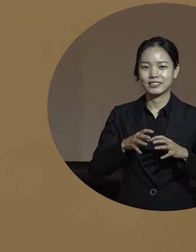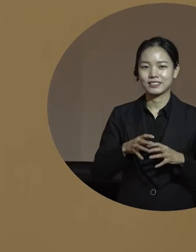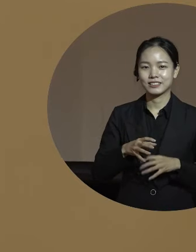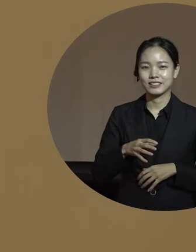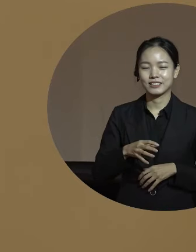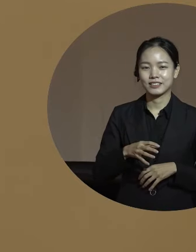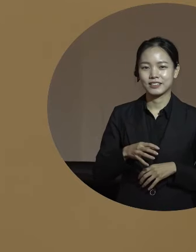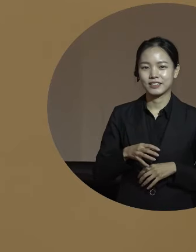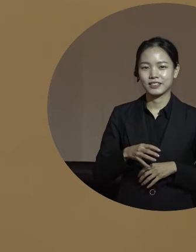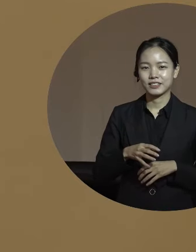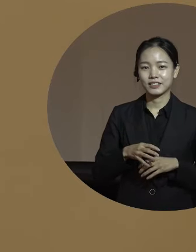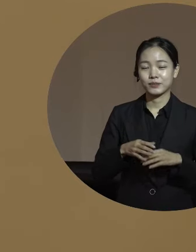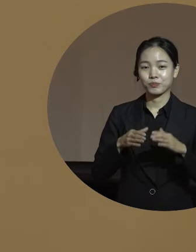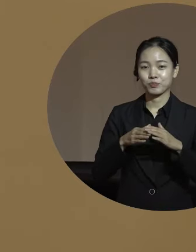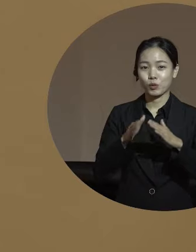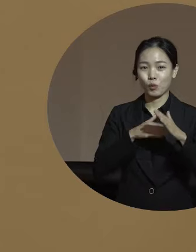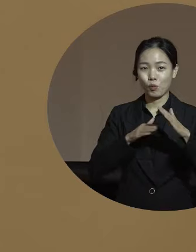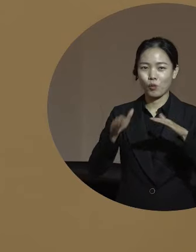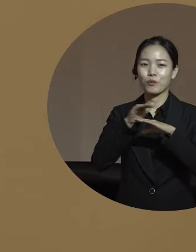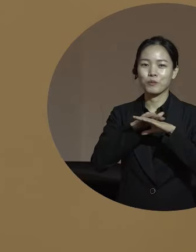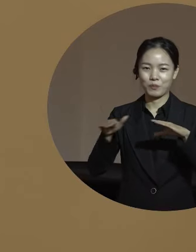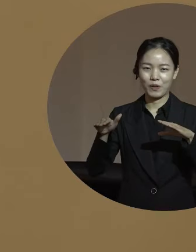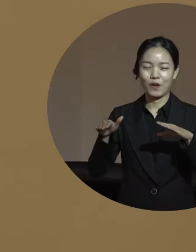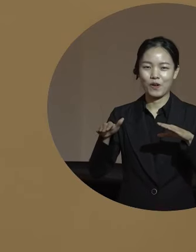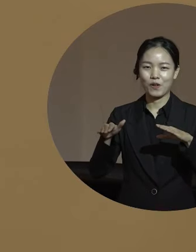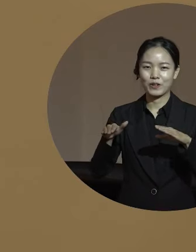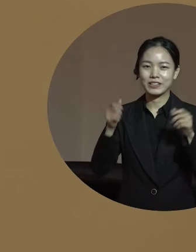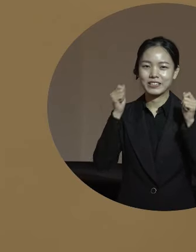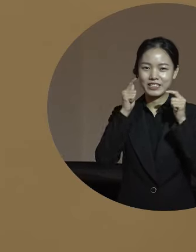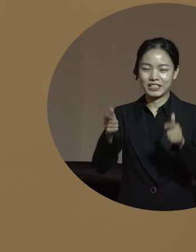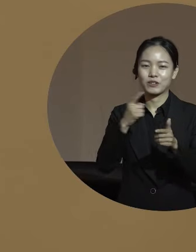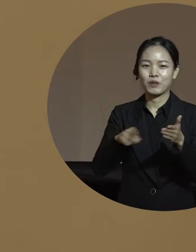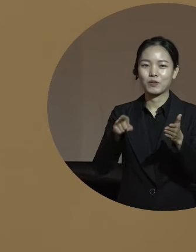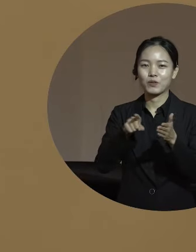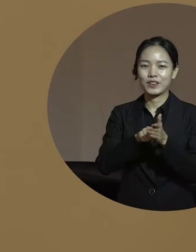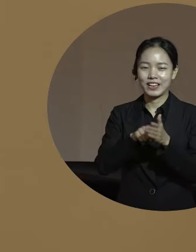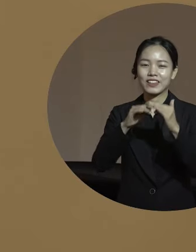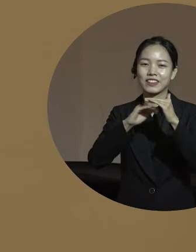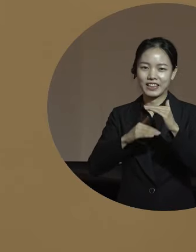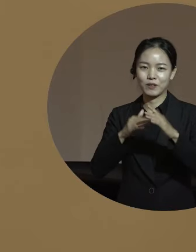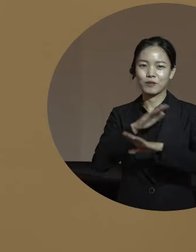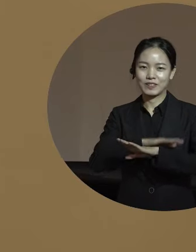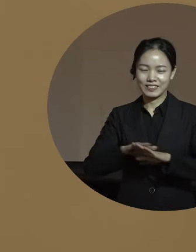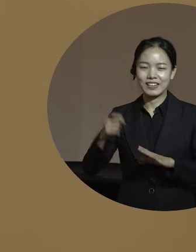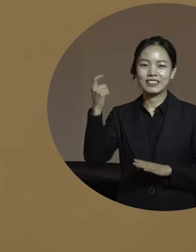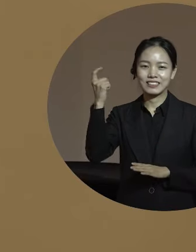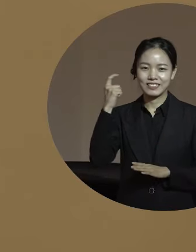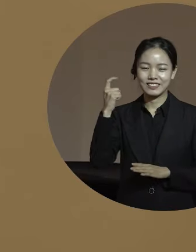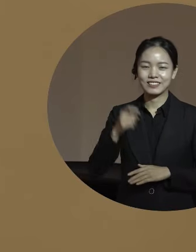균등한 접근성 보장을 위한 사례를 그리고 정책을 말씀해 주신